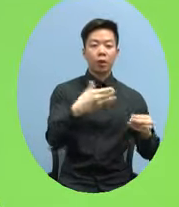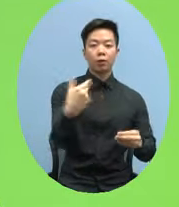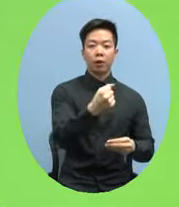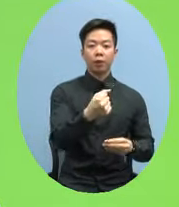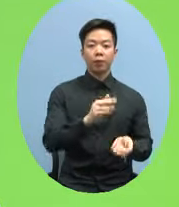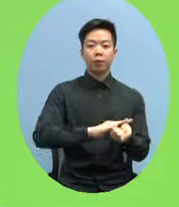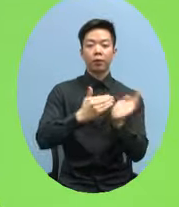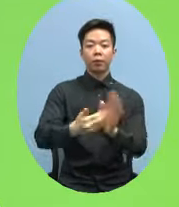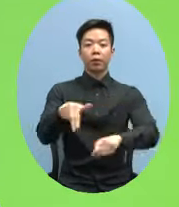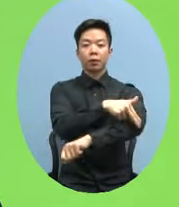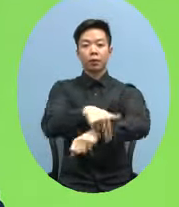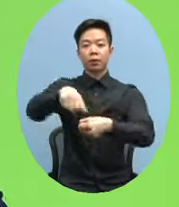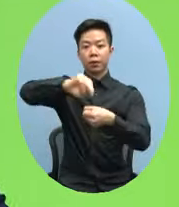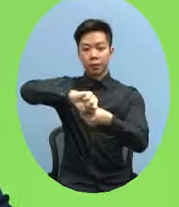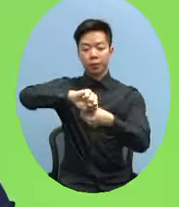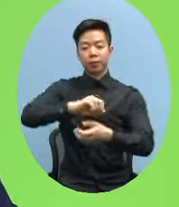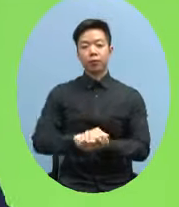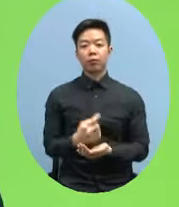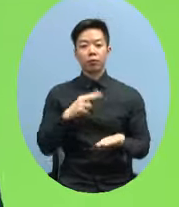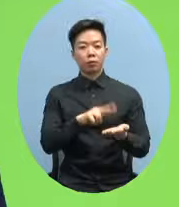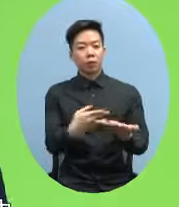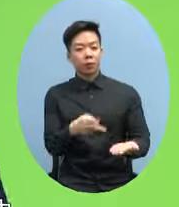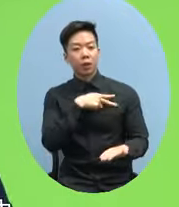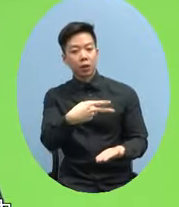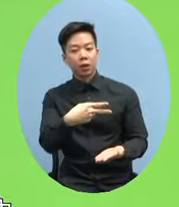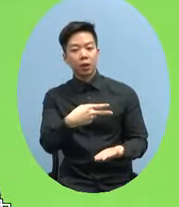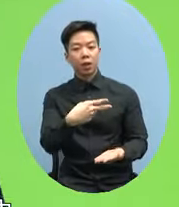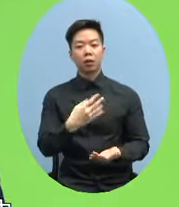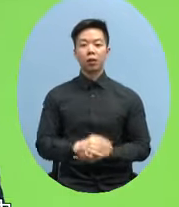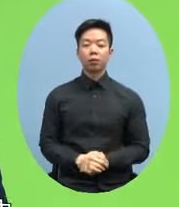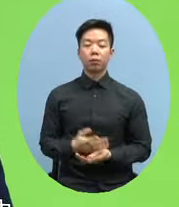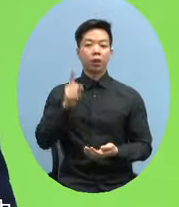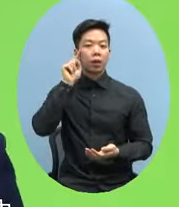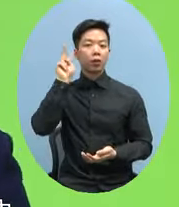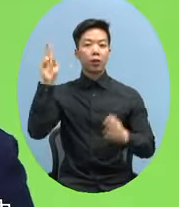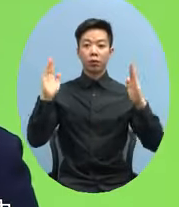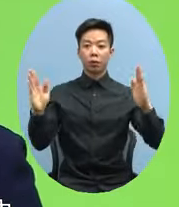些預防的措施。我相信今天星期二或者一兩日